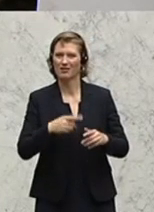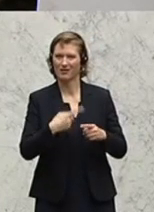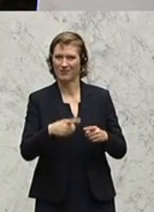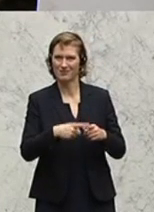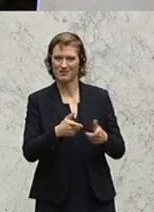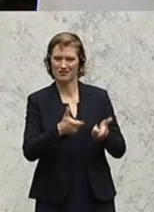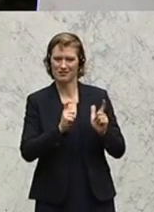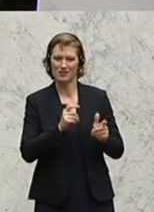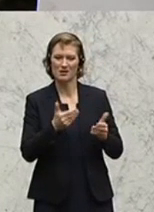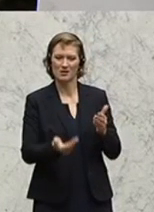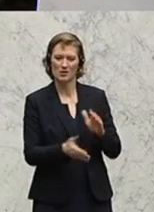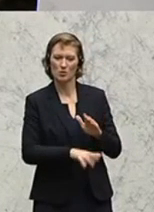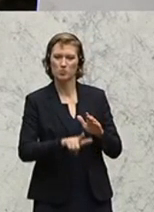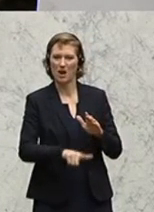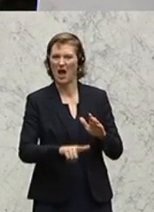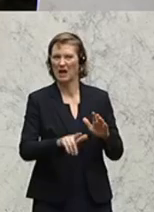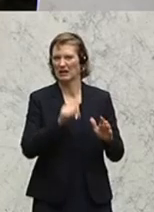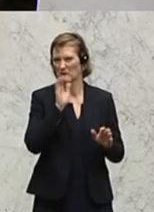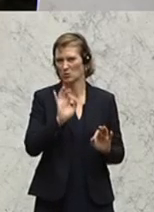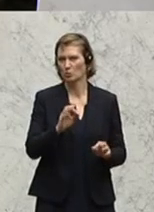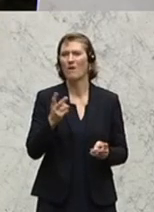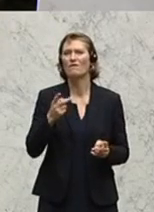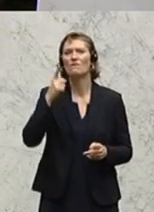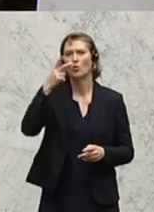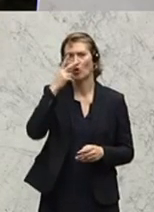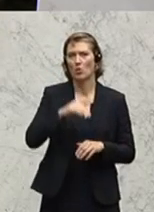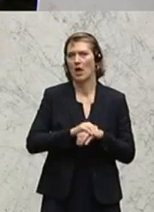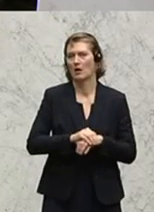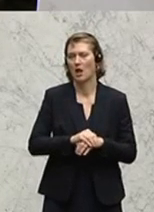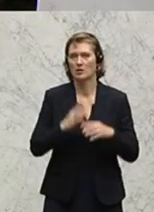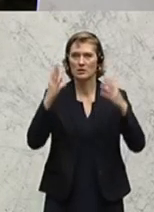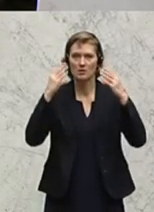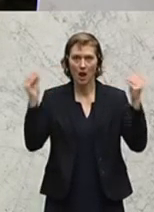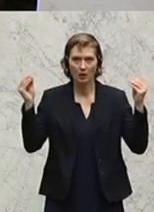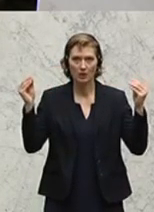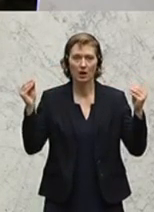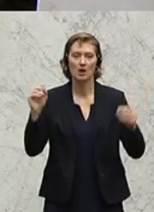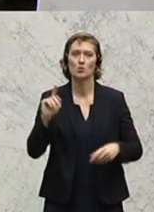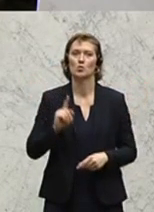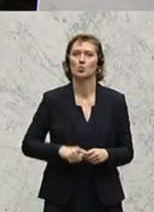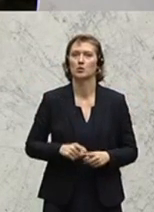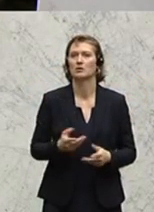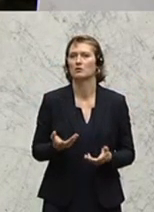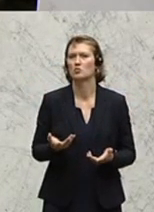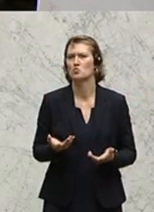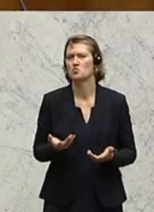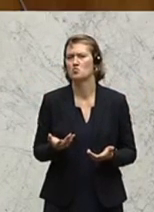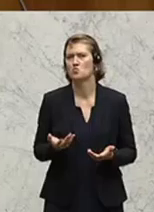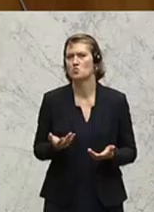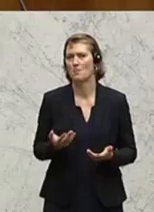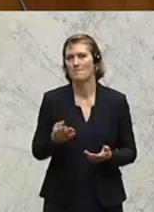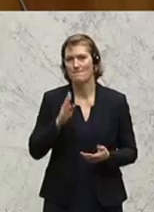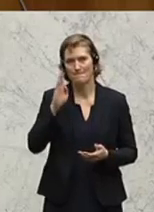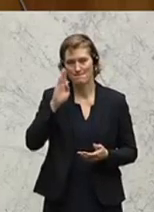Immobilienkredite gibt es in Europa hauptsächlich nur in Großbritannien, in Niederlande und